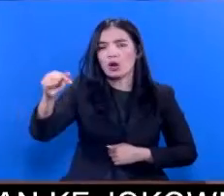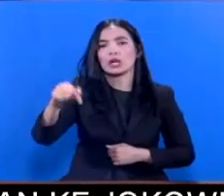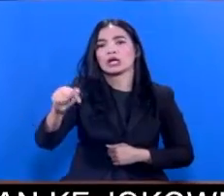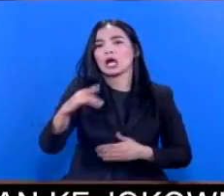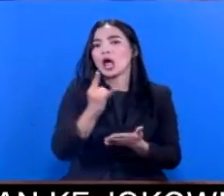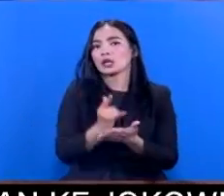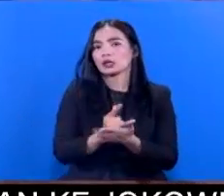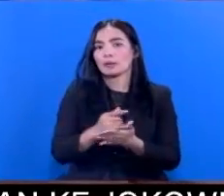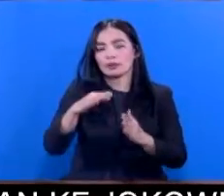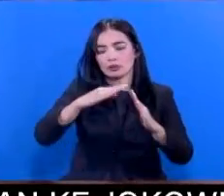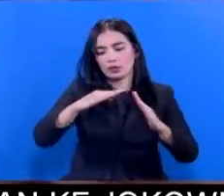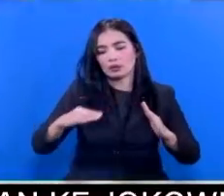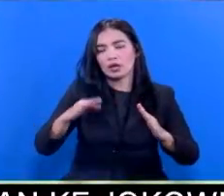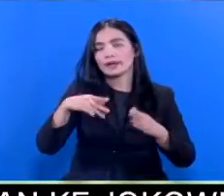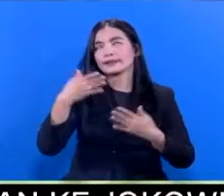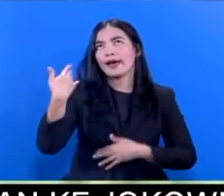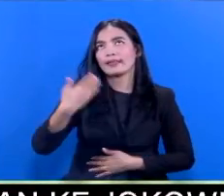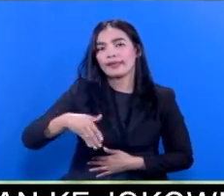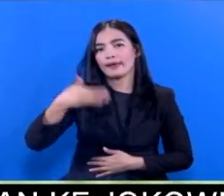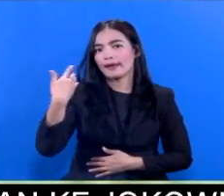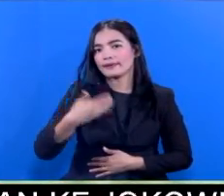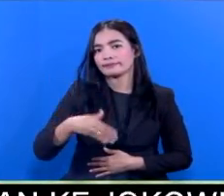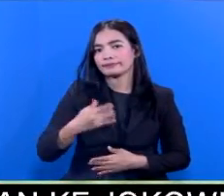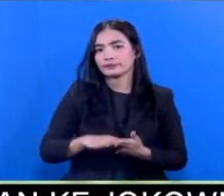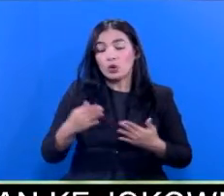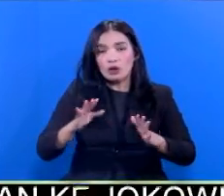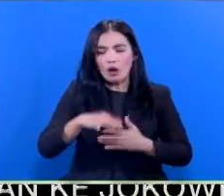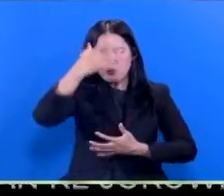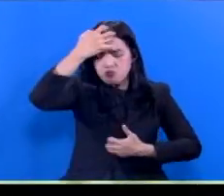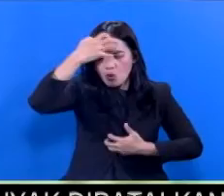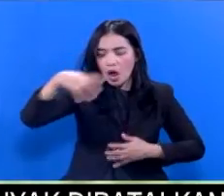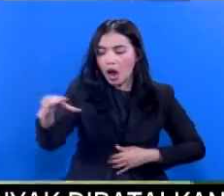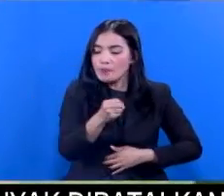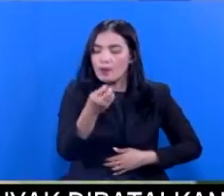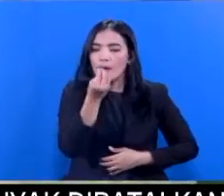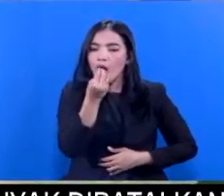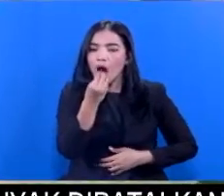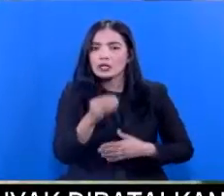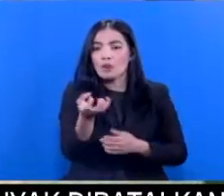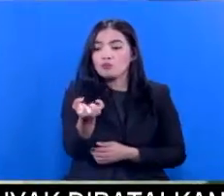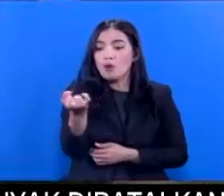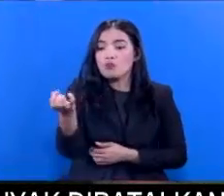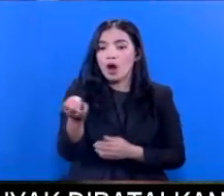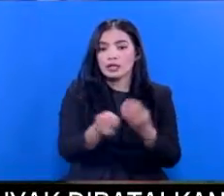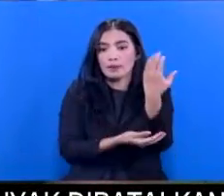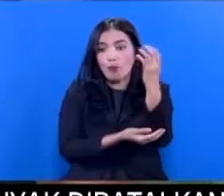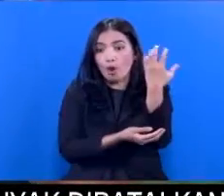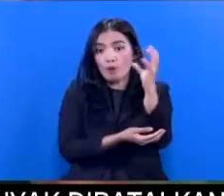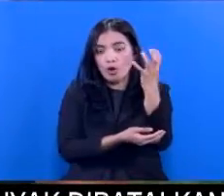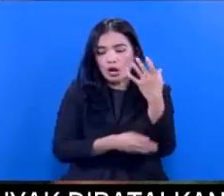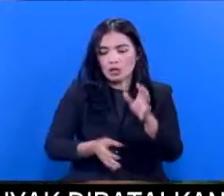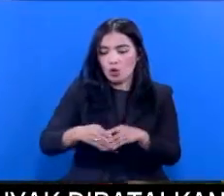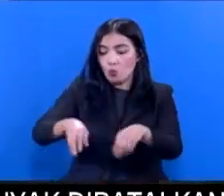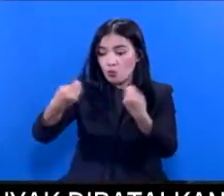permukiman sejak 12juni ini terlihat santai tidak jarang monyet mengambil makanan buah-buahan dari pepohonan hingga mengacak-acak tong